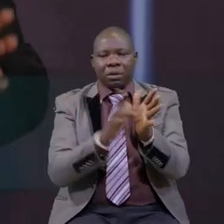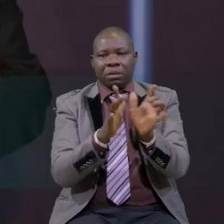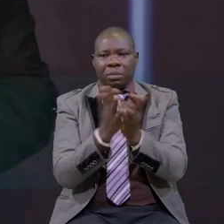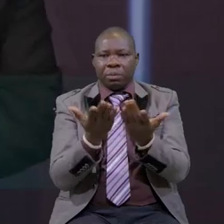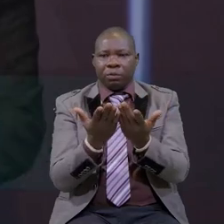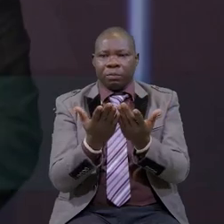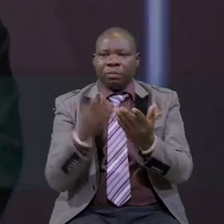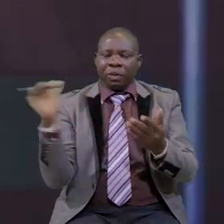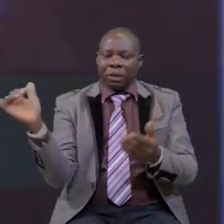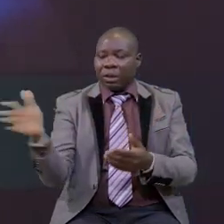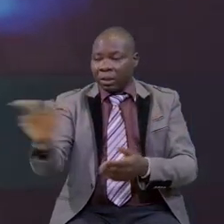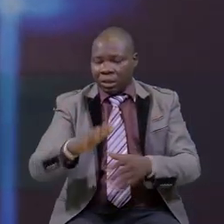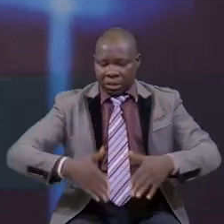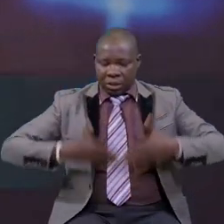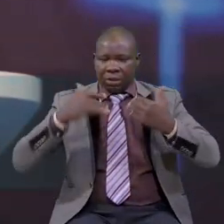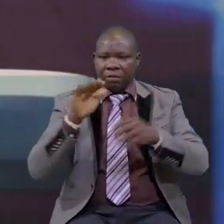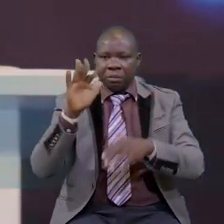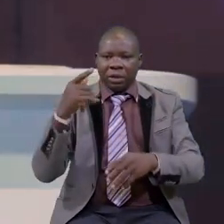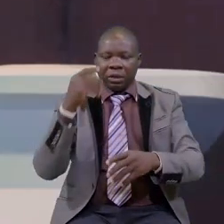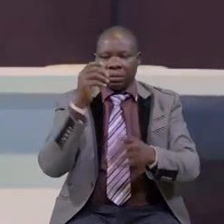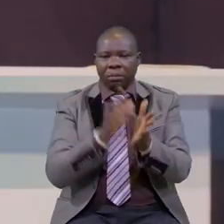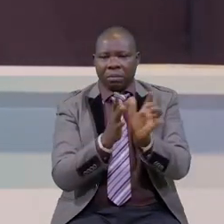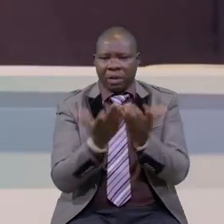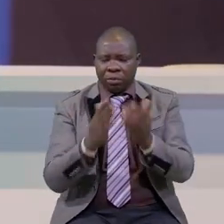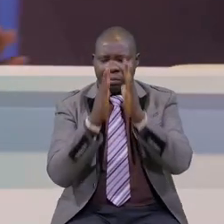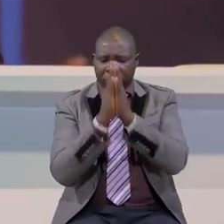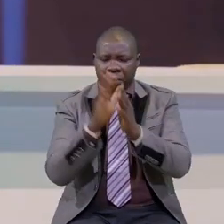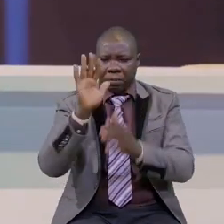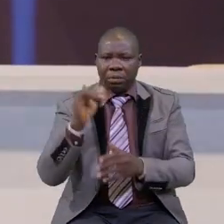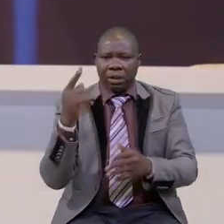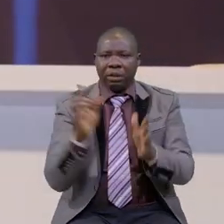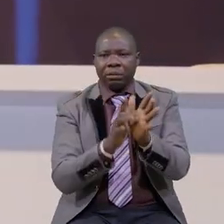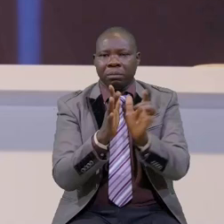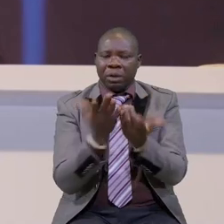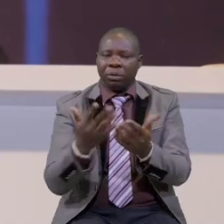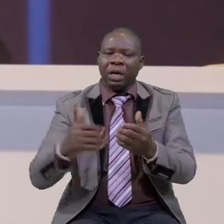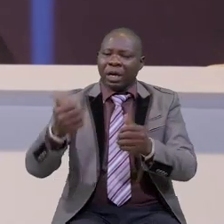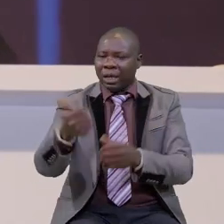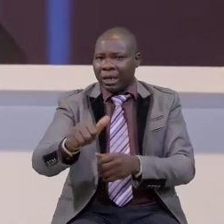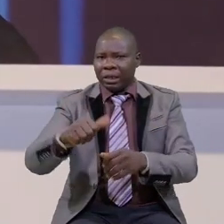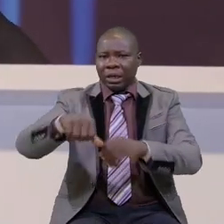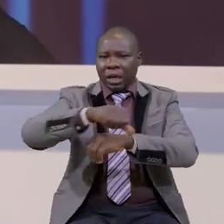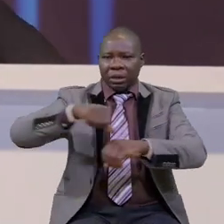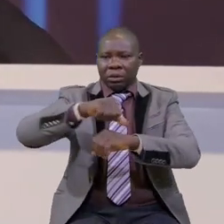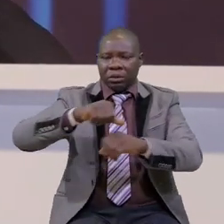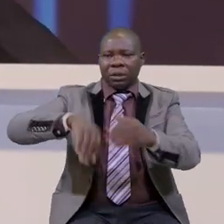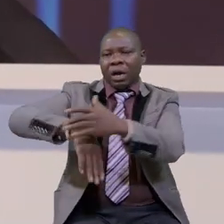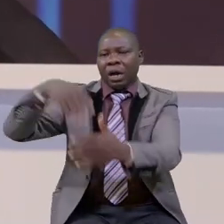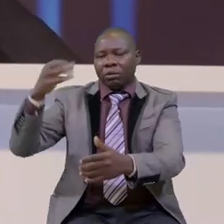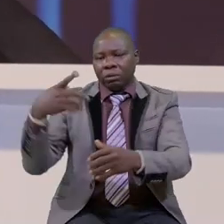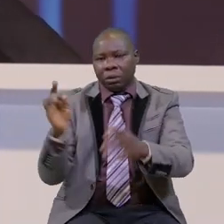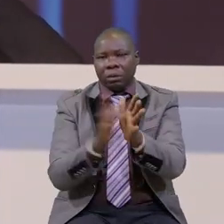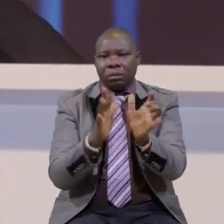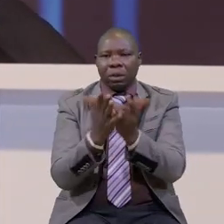Bible, ceux qui vivent par la Bible, qui prient par la Bible. Toute onction hors de la